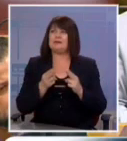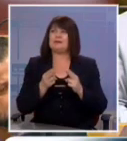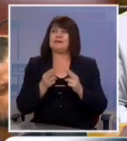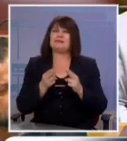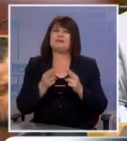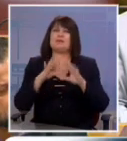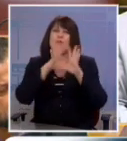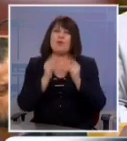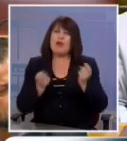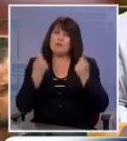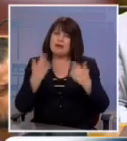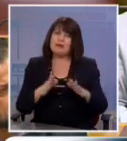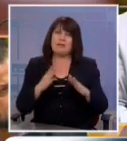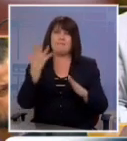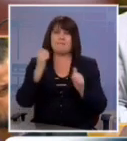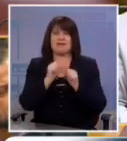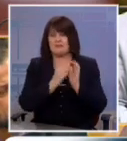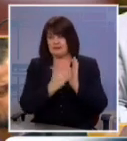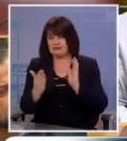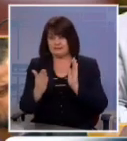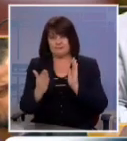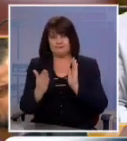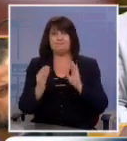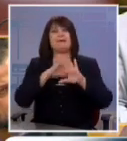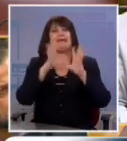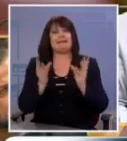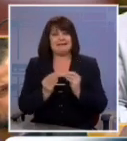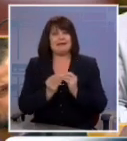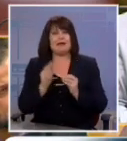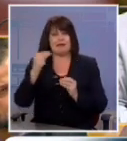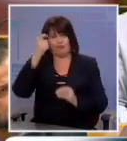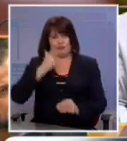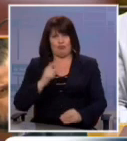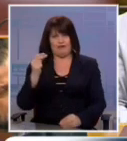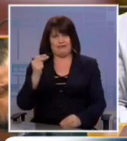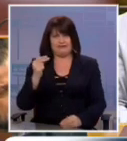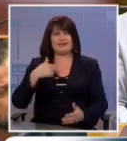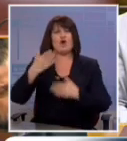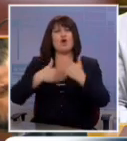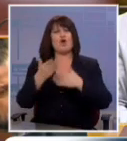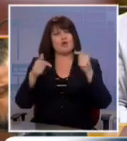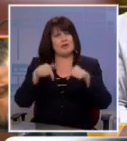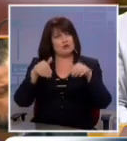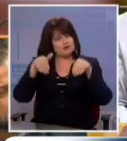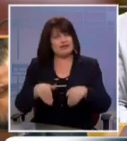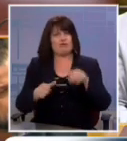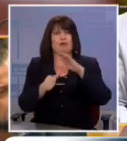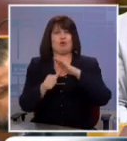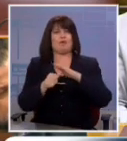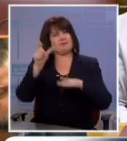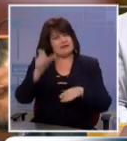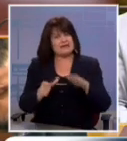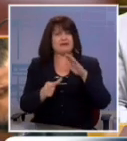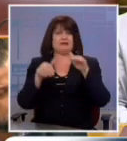στα όσα έχουν γίνει στη Βουλή αυτό το πεντάμινο. Γενικά, ως βουλευτής χρόνια στο Ελληνικό Κοινοβούλιο, σέβομαι τους Προέδρους, σέβομαι και